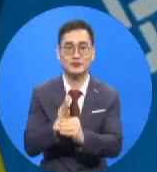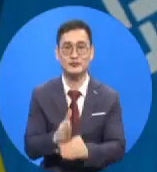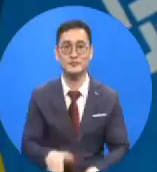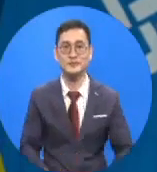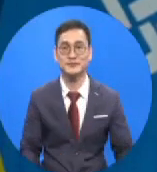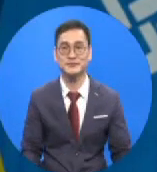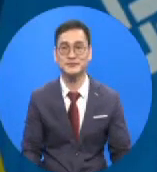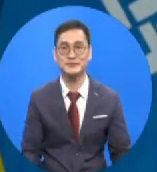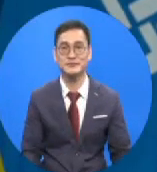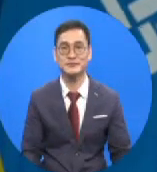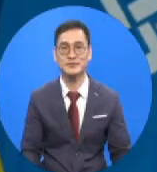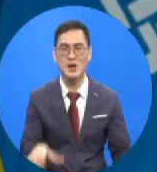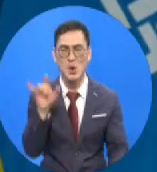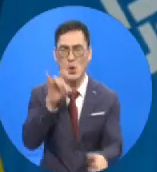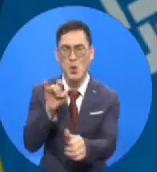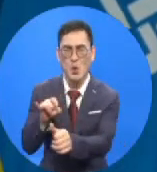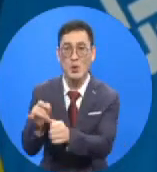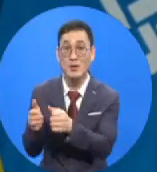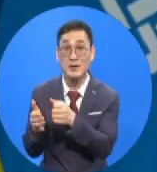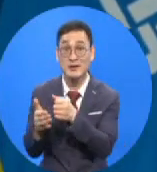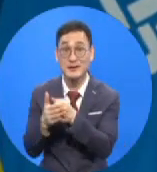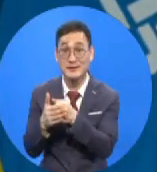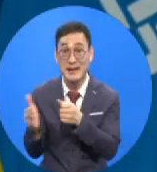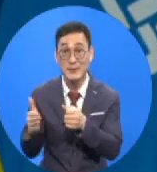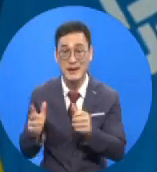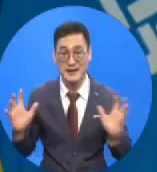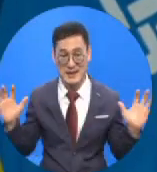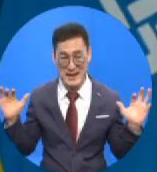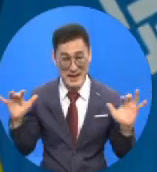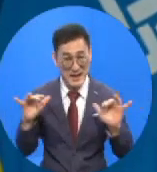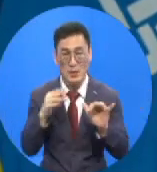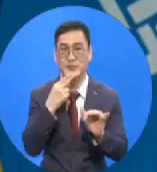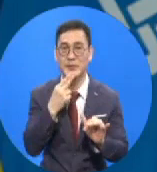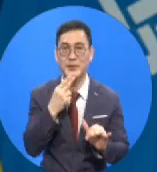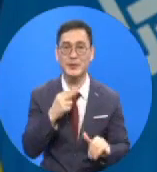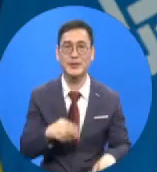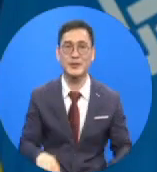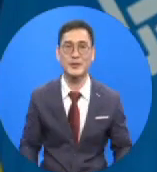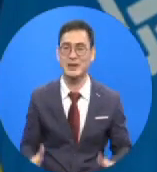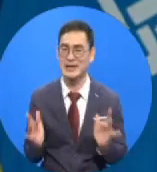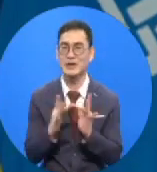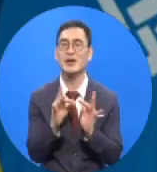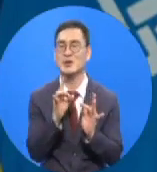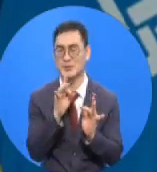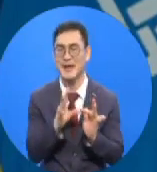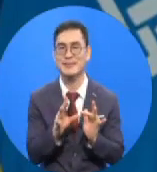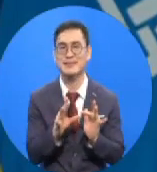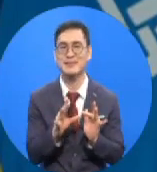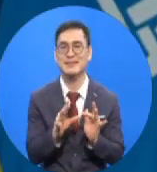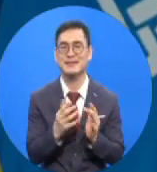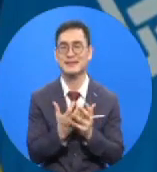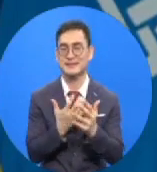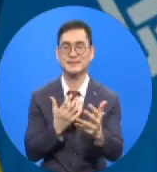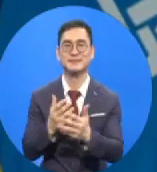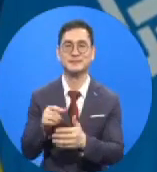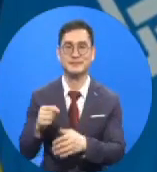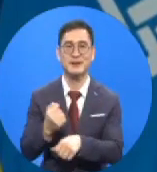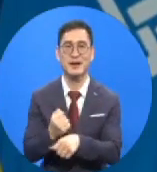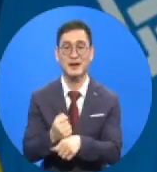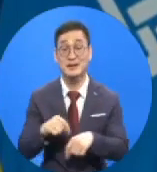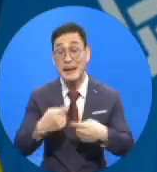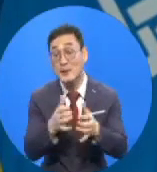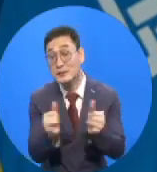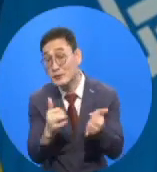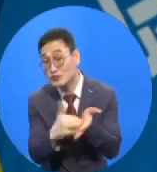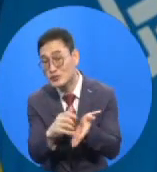준비해야 뭐가 이것때문에 우리는 역사를 가장 조용한 건데 가지고 다시 한 번 상대가 한번 덮자 대한 10명의